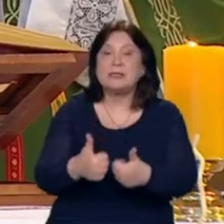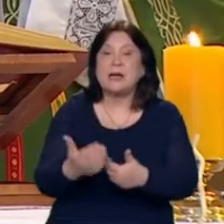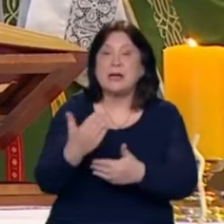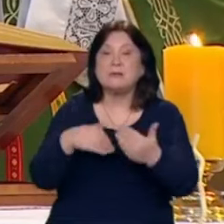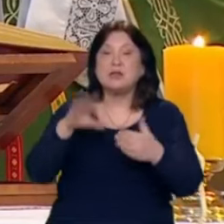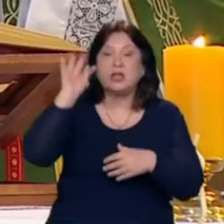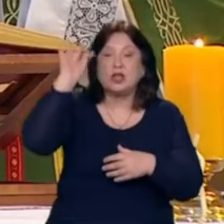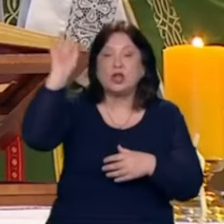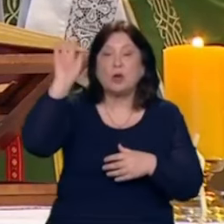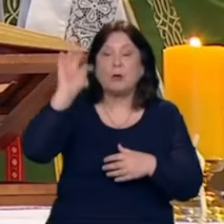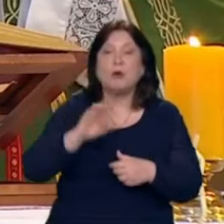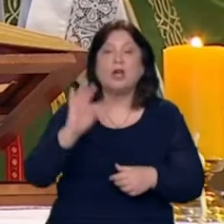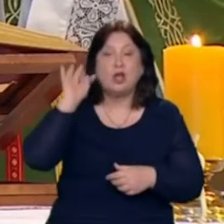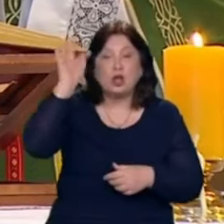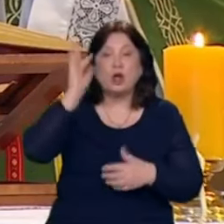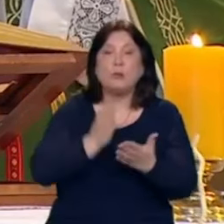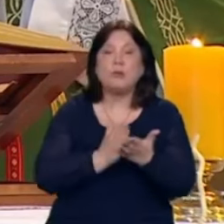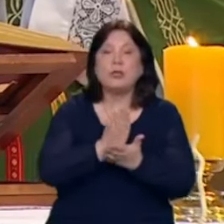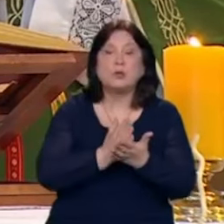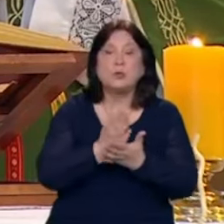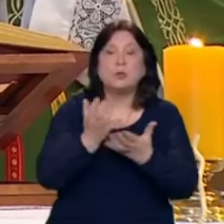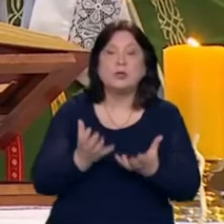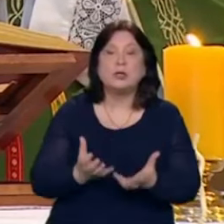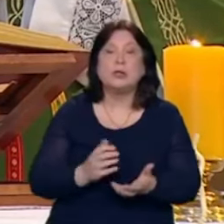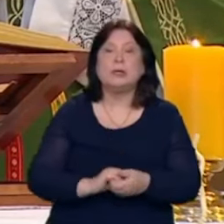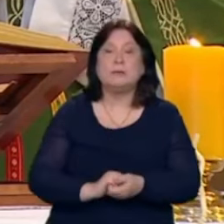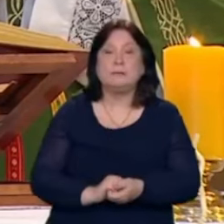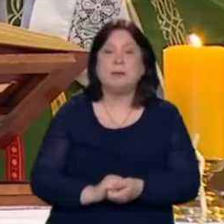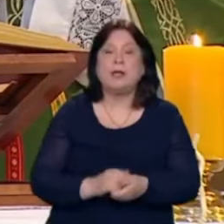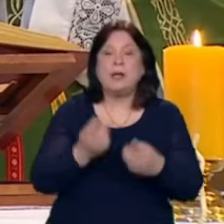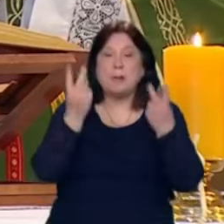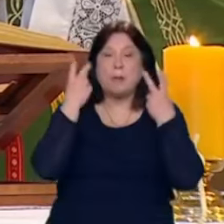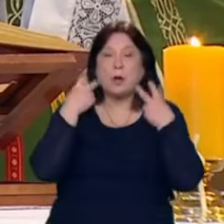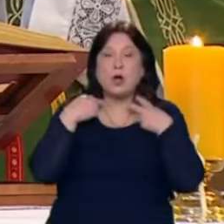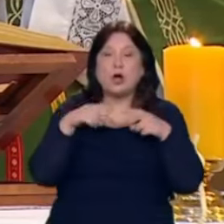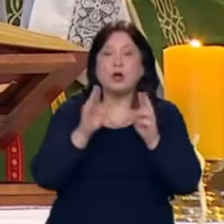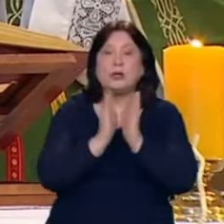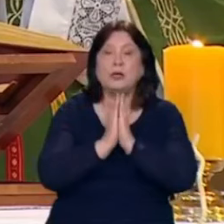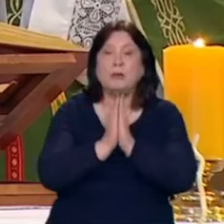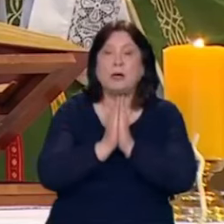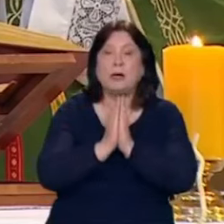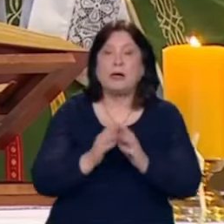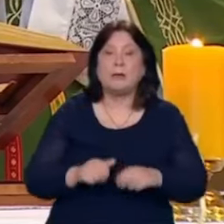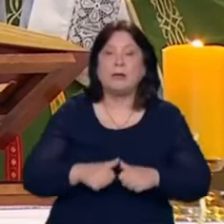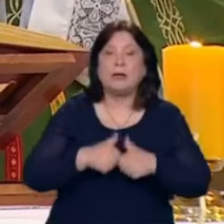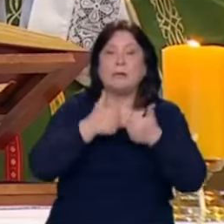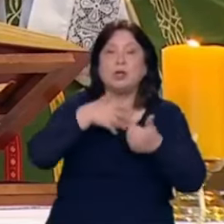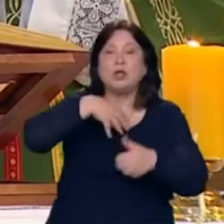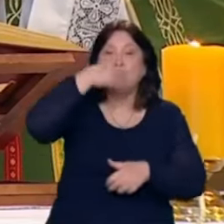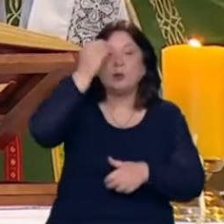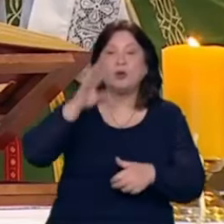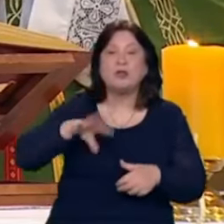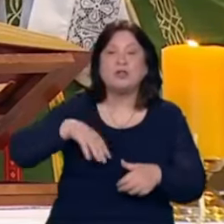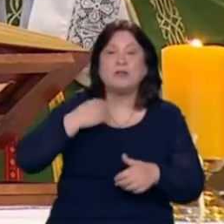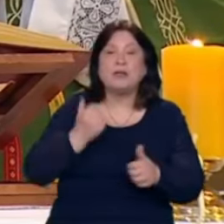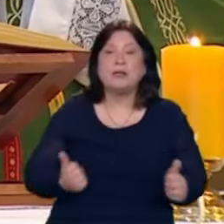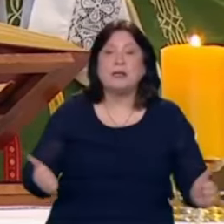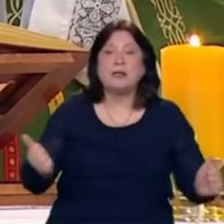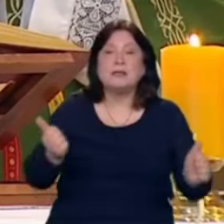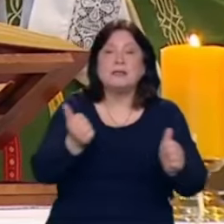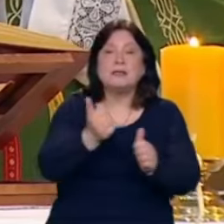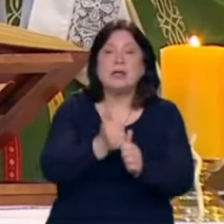przed tobą i tobie służyli pokornie błagamy aby Duch Święty zjednoczył nas